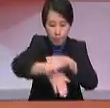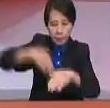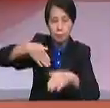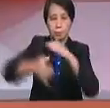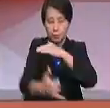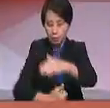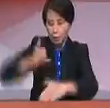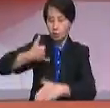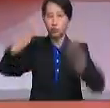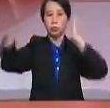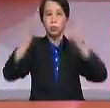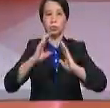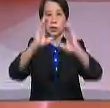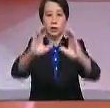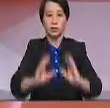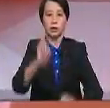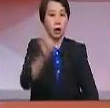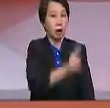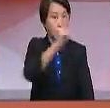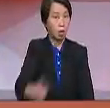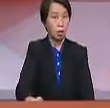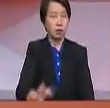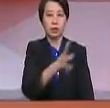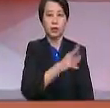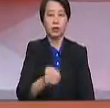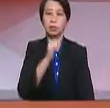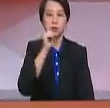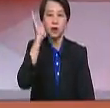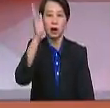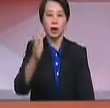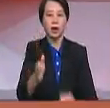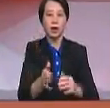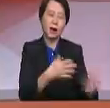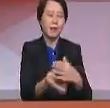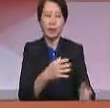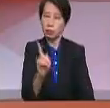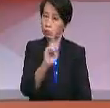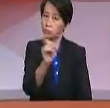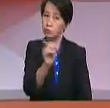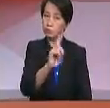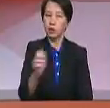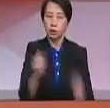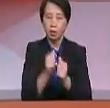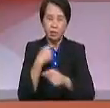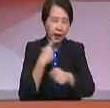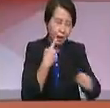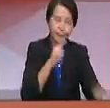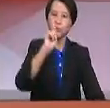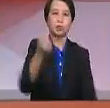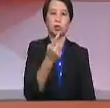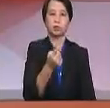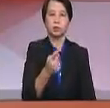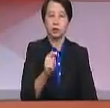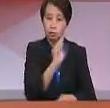sempadan negara secara haram dan tidak akan berkompromi dengan sesiapa sahaja